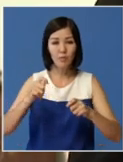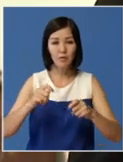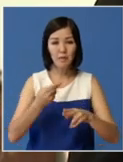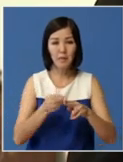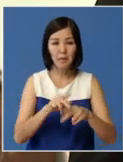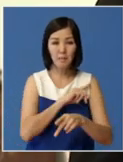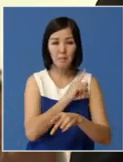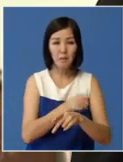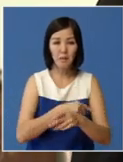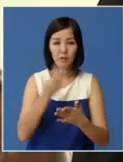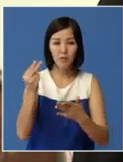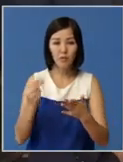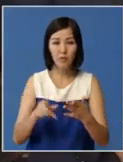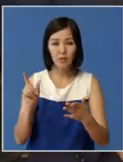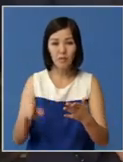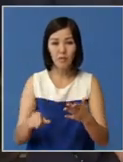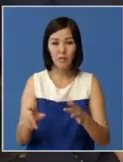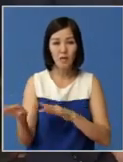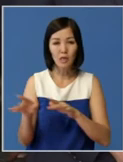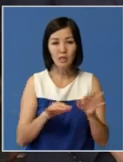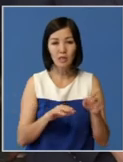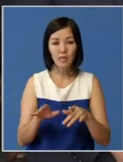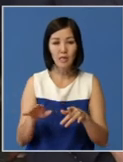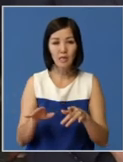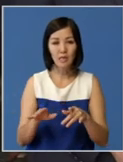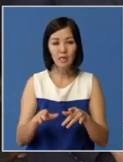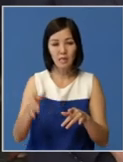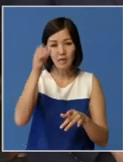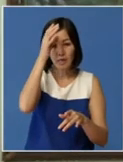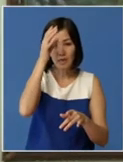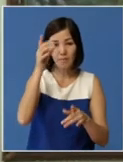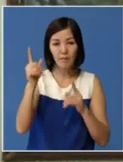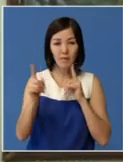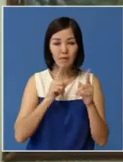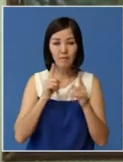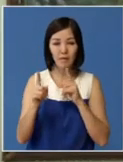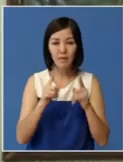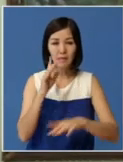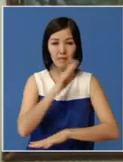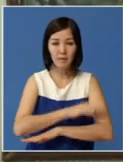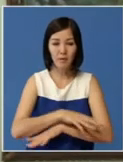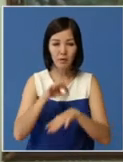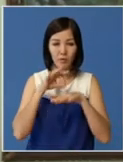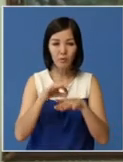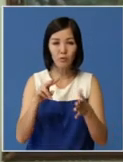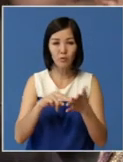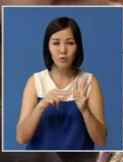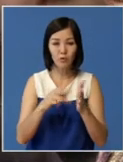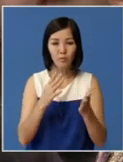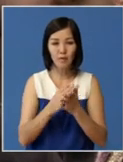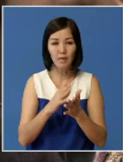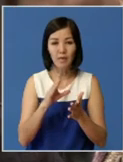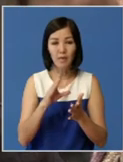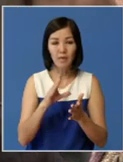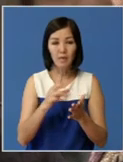мықтылар қатыспақ. Бірнеше күнге созылған шарада пленер, ғылыми конференциялар мен түрлі шеберлік сағатын өткізу жоспарда. Яғни симпозиум